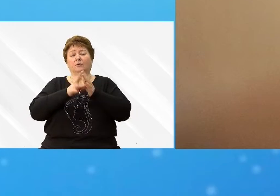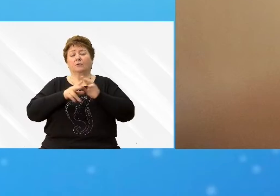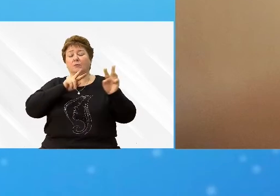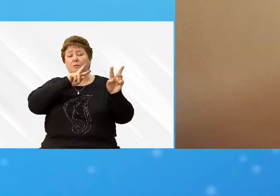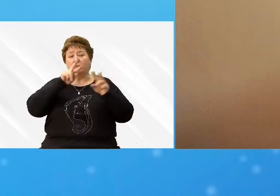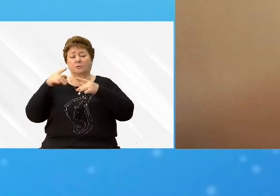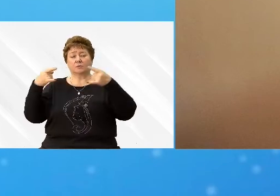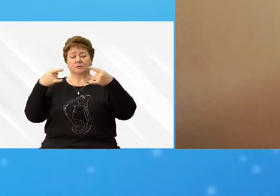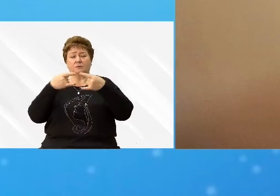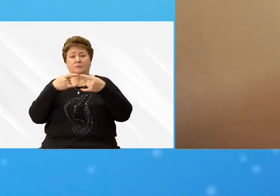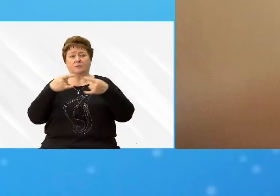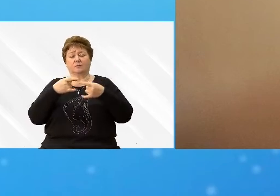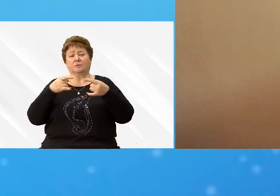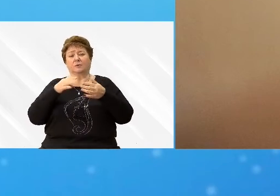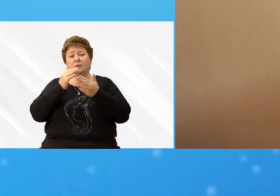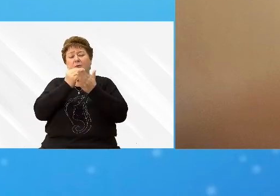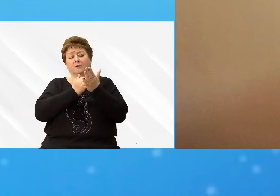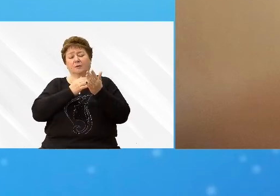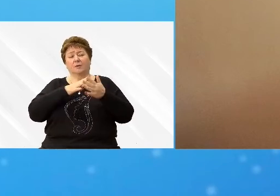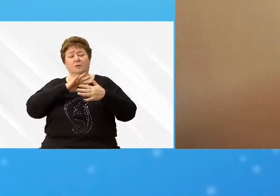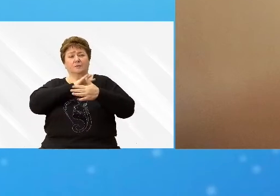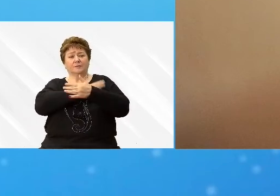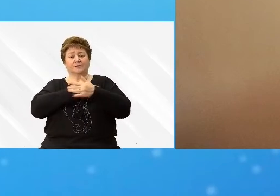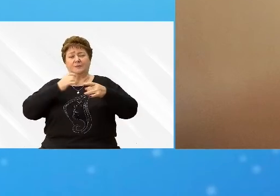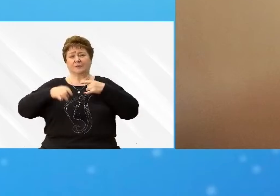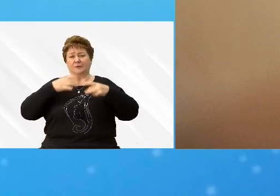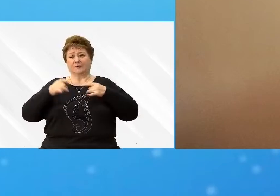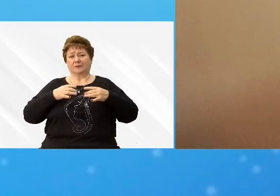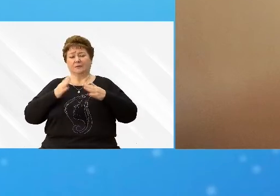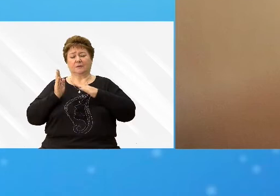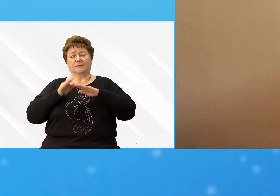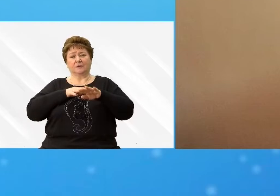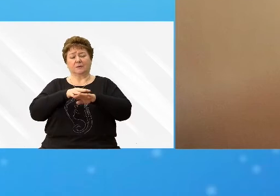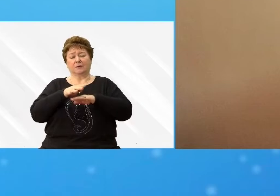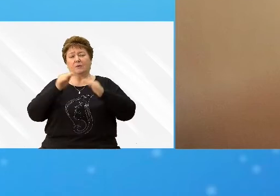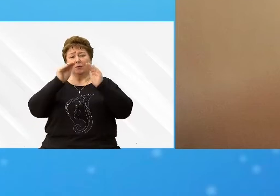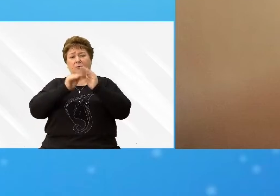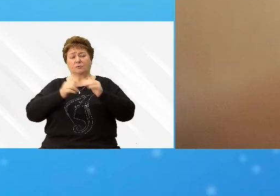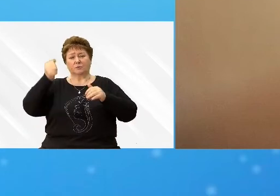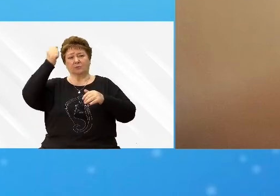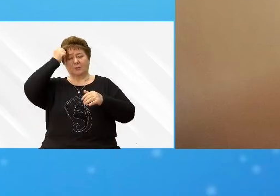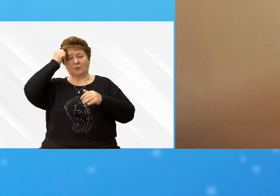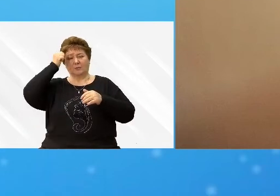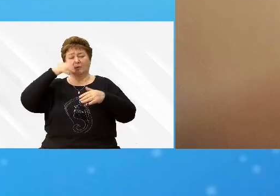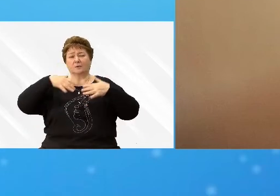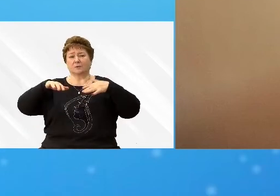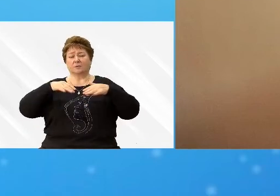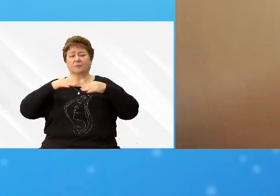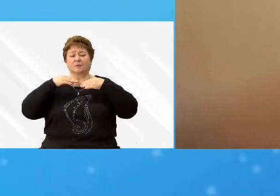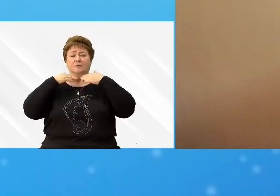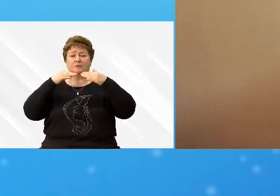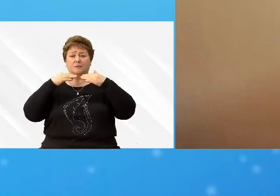телевизионных программ вызывает перенапряжение нервной системы ухудшает память ослабляет